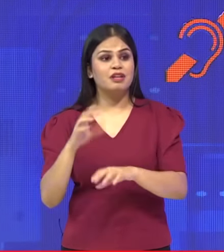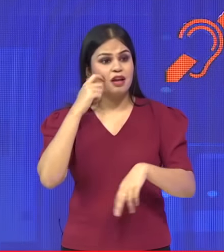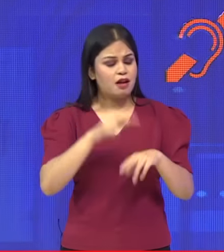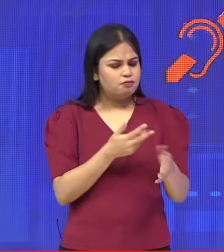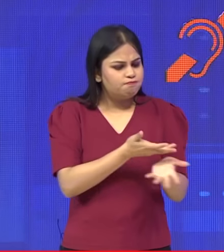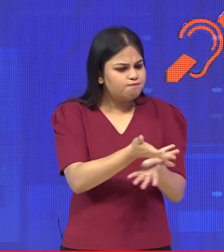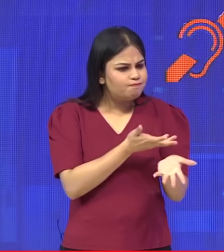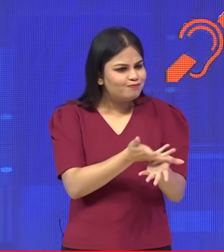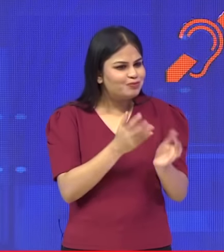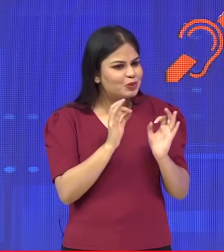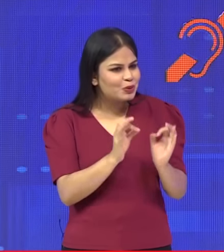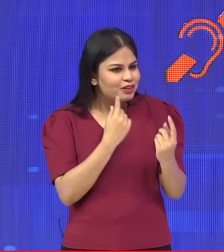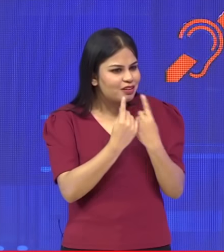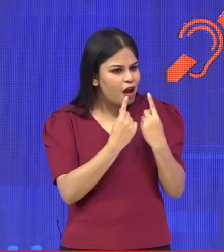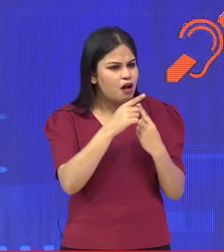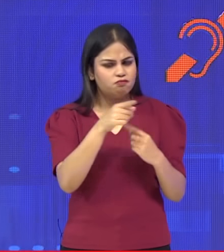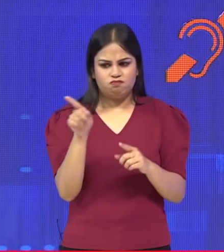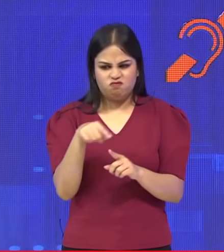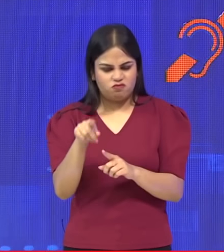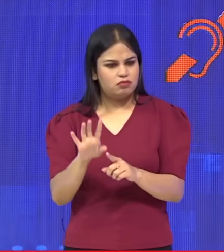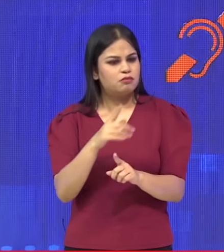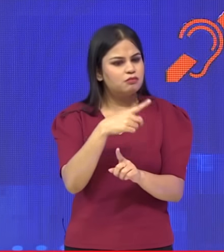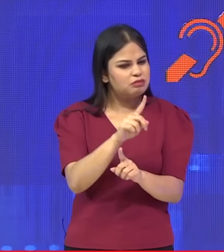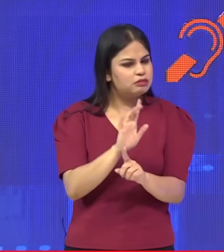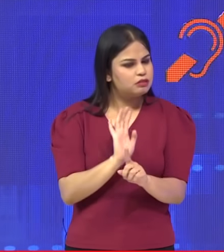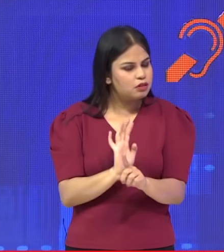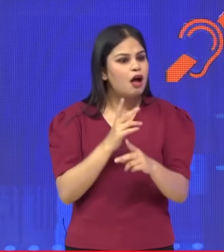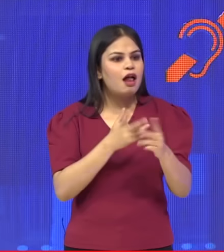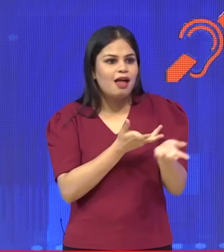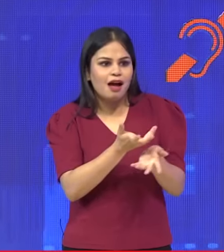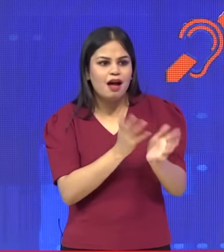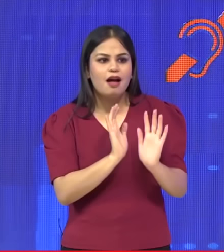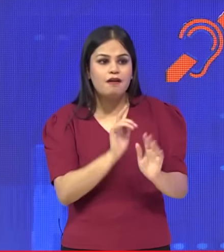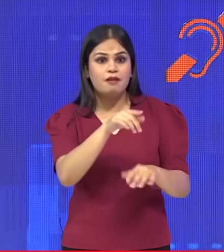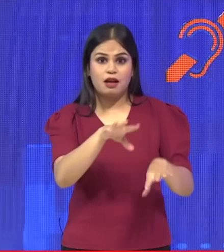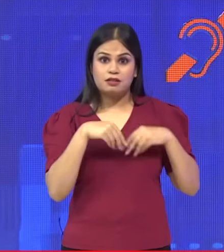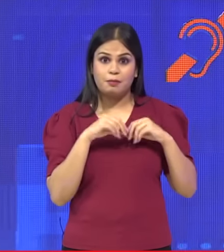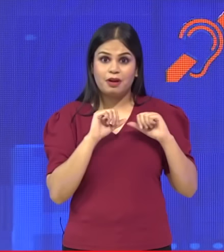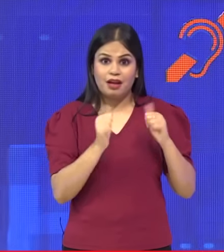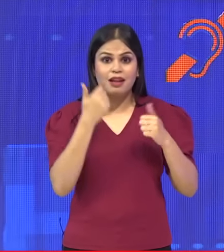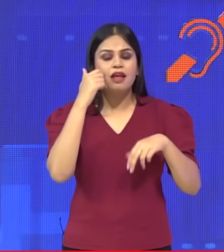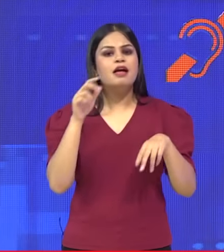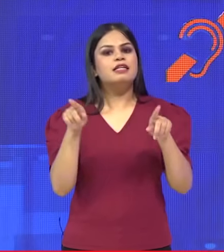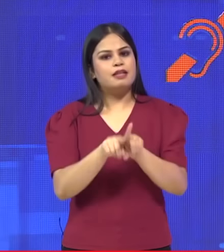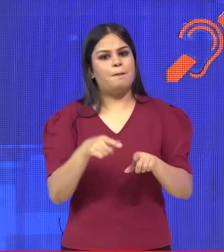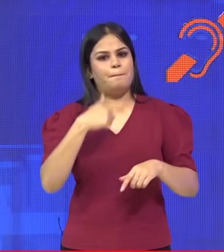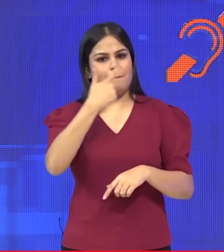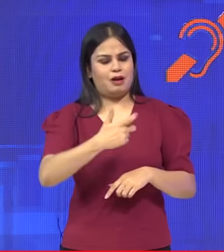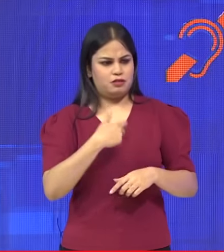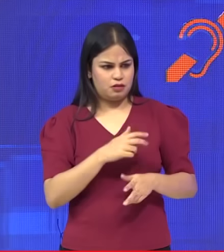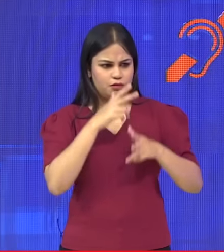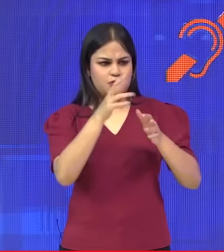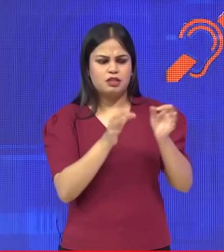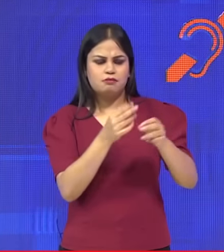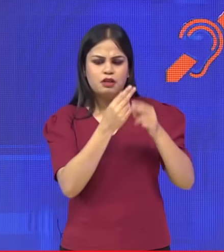की यह करेक्ट है या यह करेक्ट नहीं है और फिर हम भी जब हमको एक्सप्लेन करते हैं की इस सीन के बाद ये सीन आएगा